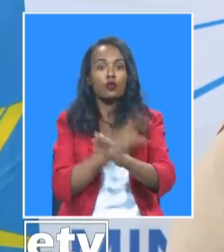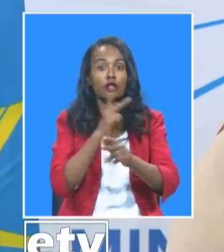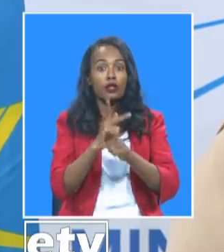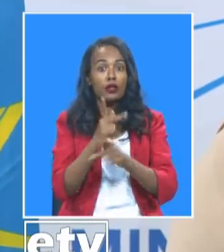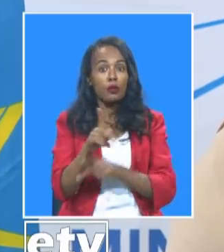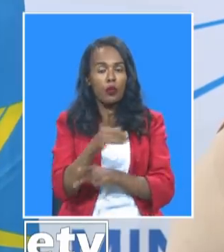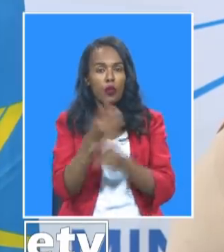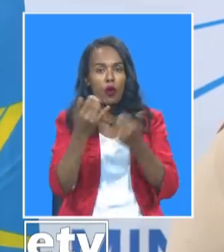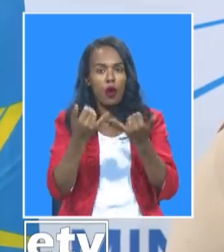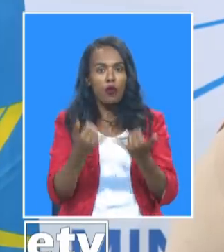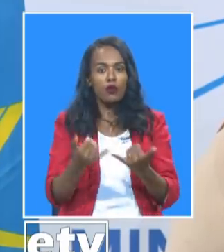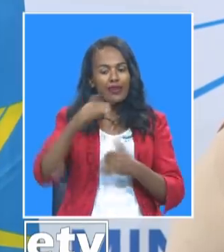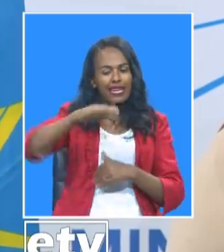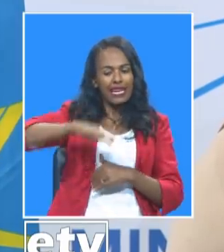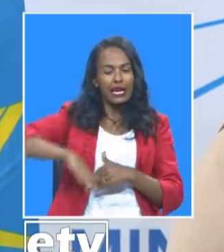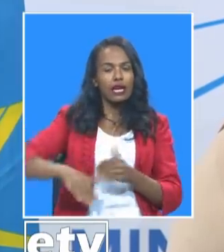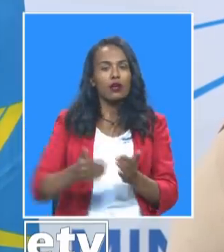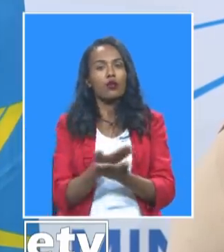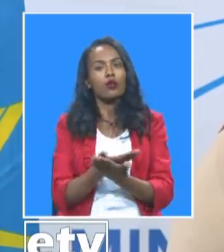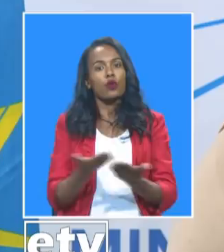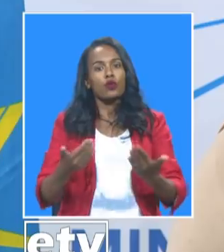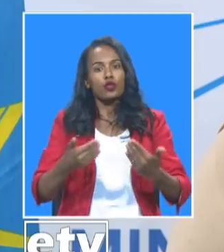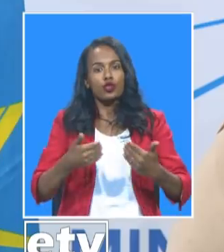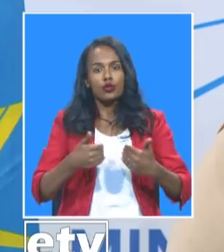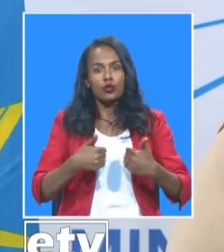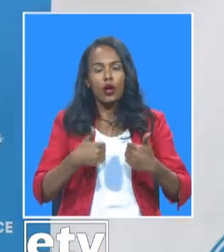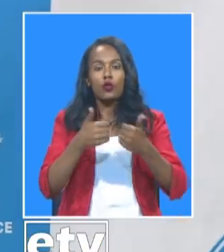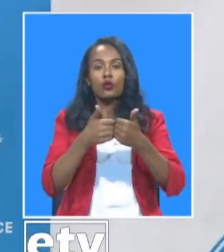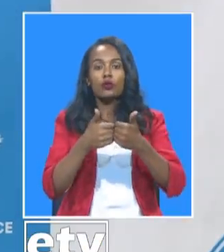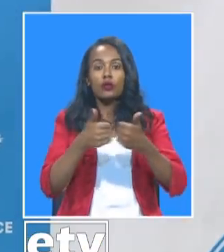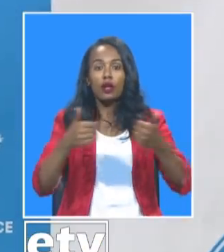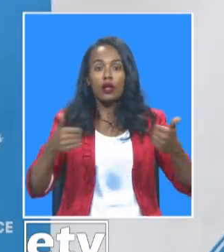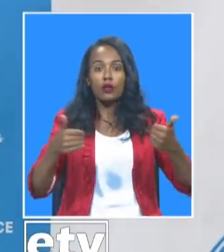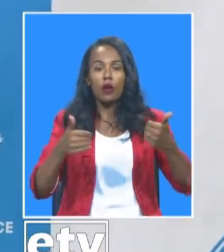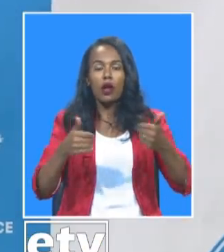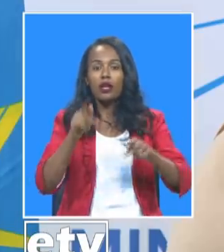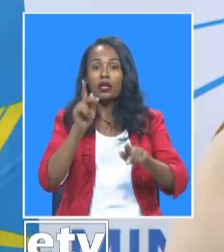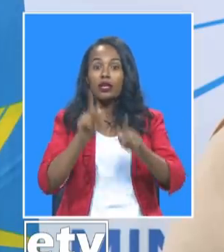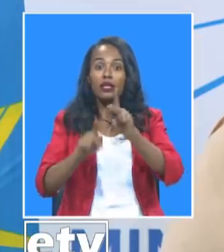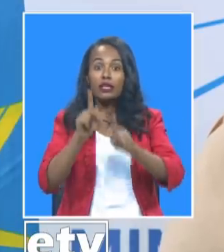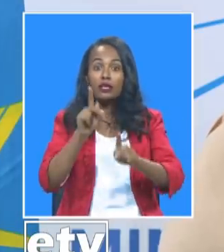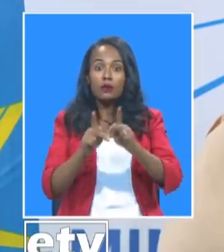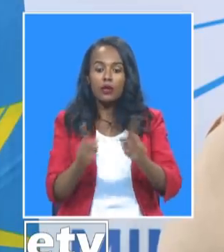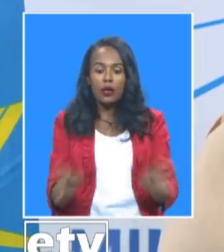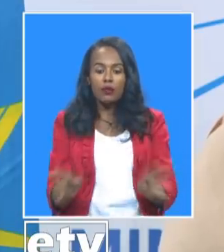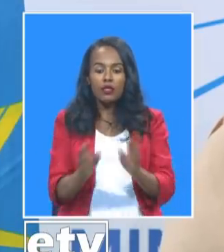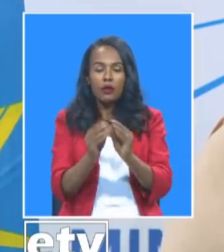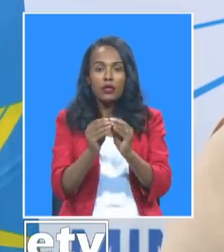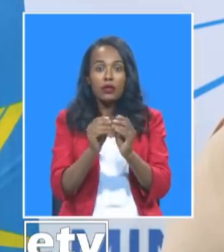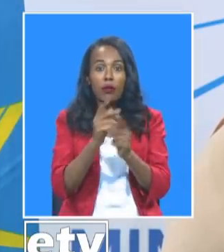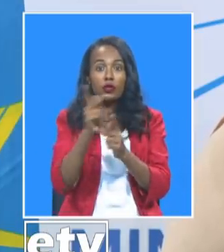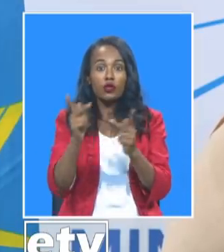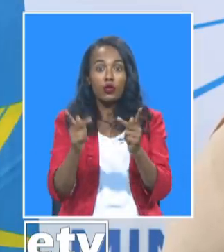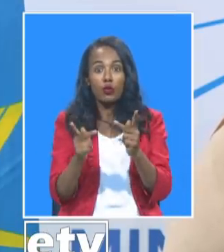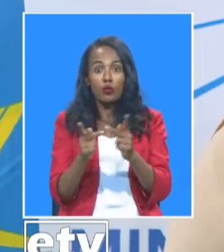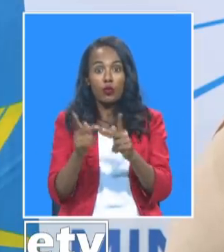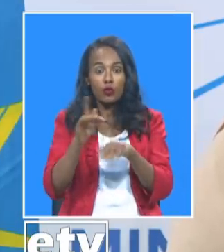ሆኖ አሁንም ቀሪ ጉዳዮች እንዳሉት ተለይቷል። ህዝብ የሚሰበሰብባቸው ቦታዎች